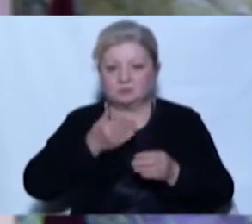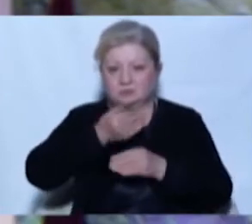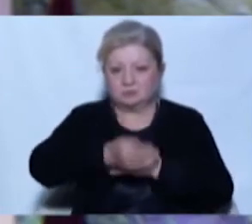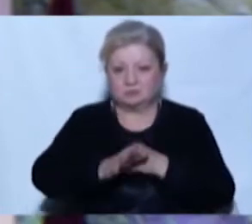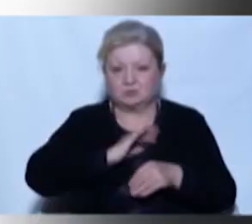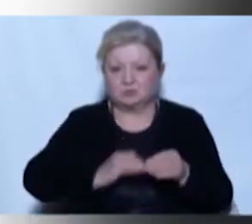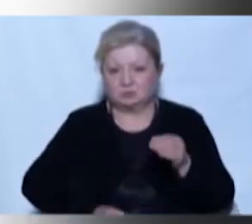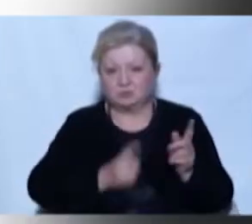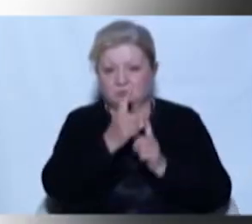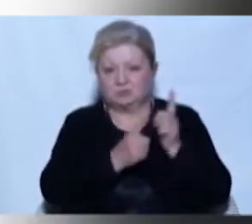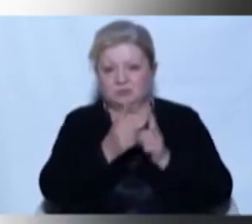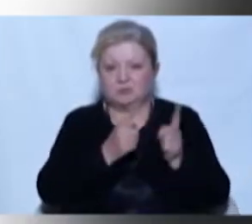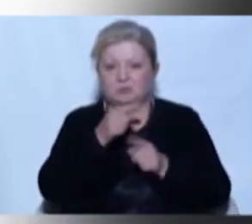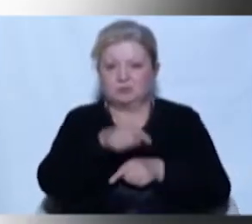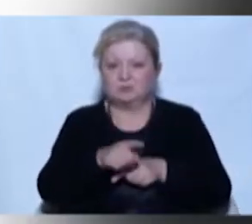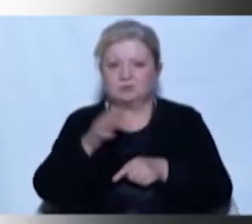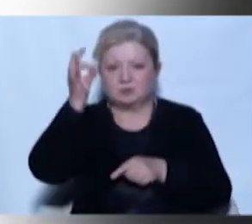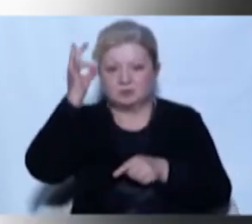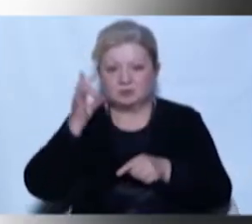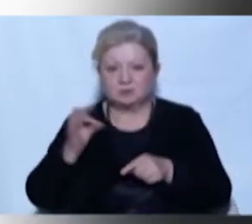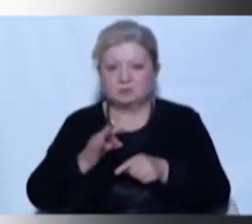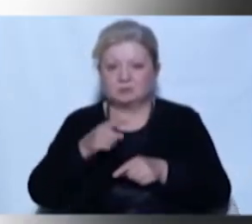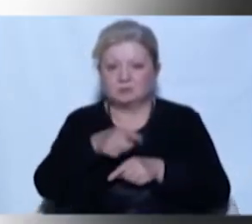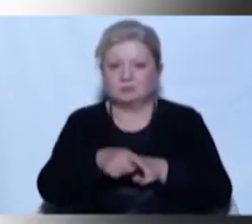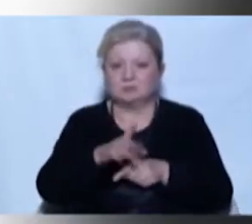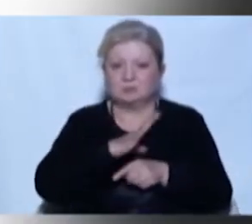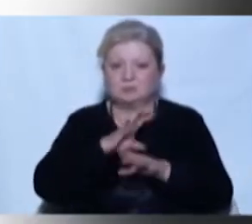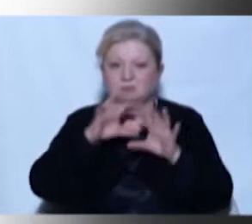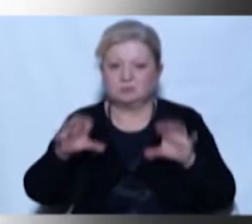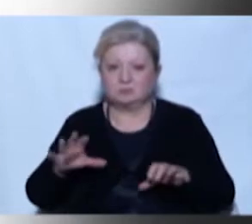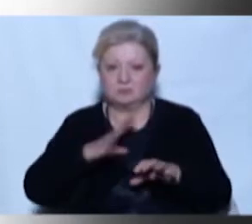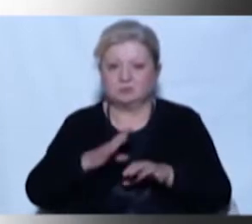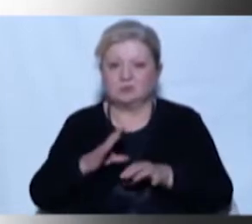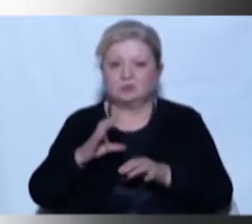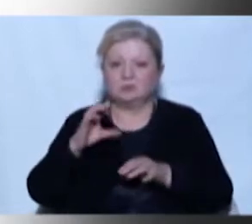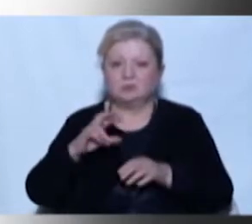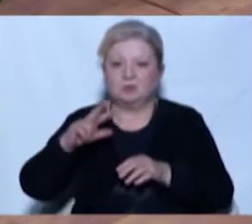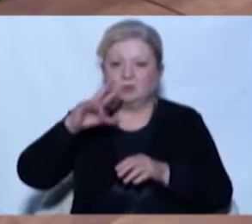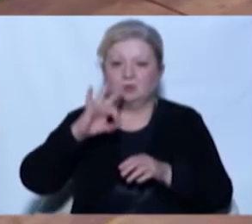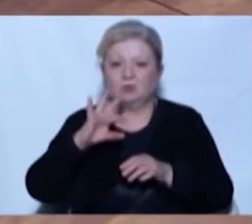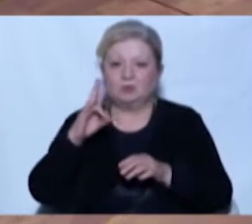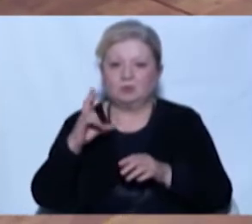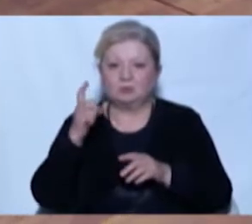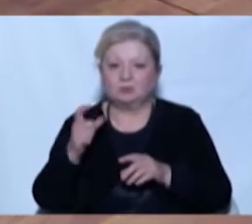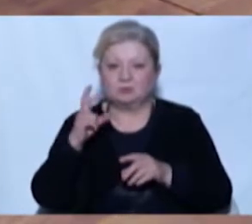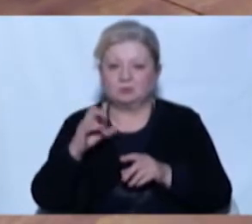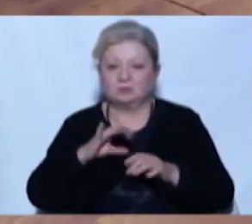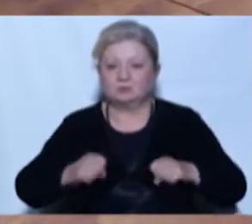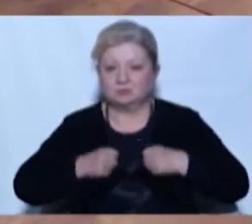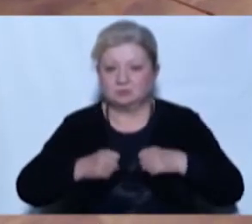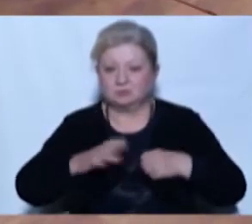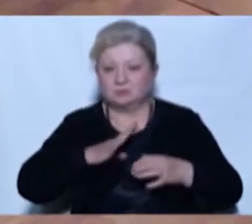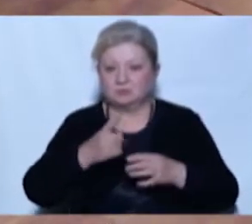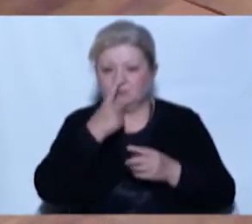დემოკრატიულ გარდაქმნებას. Გერმანიის დემოკრატიული რესპუბლიკის მაშინდელი ლიდერი ერიხ ჰონეკერი შეეცადა შეენარჩუნებინა